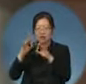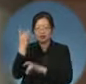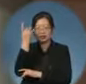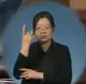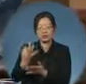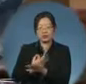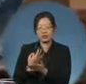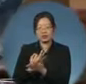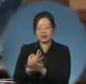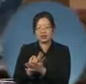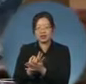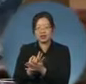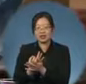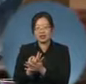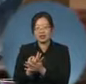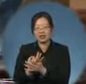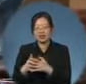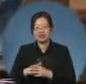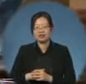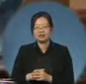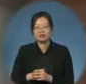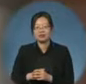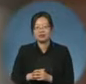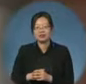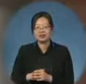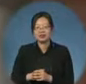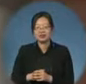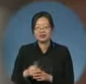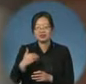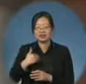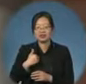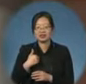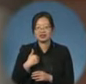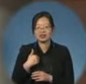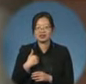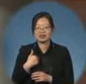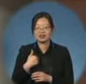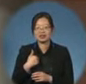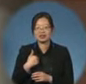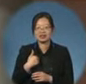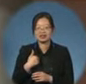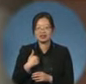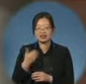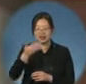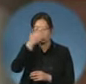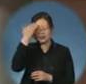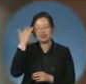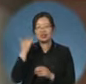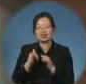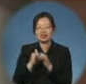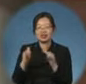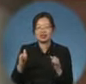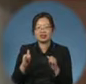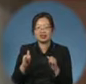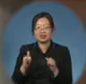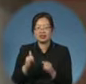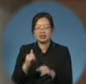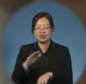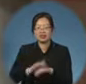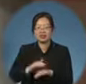기본소득 기본소득 예 사실은 저는 청년 청년